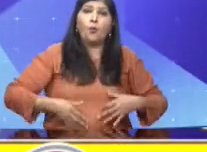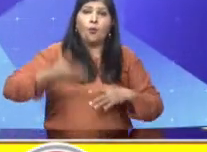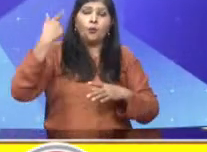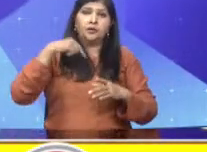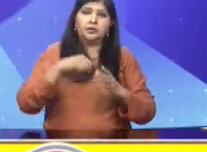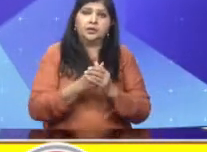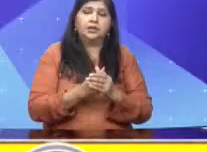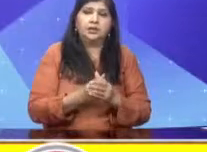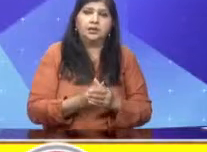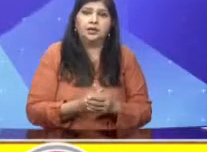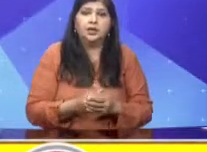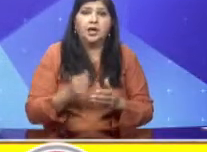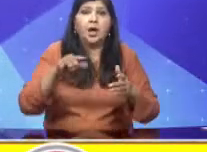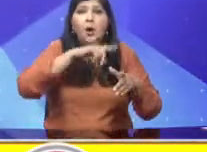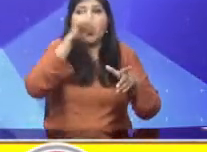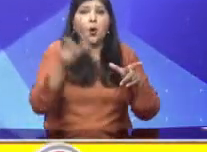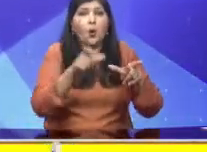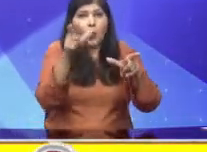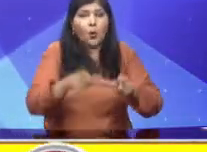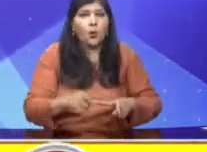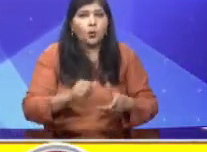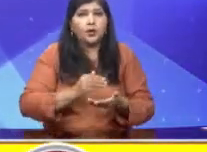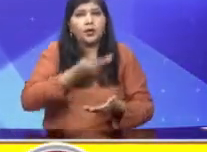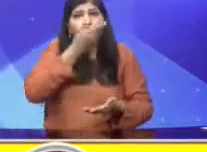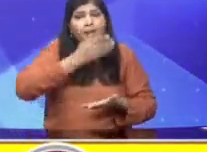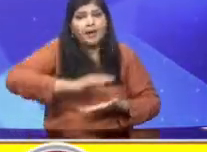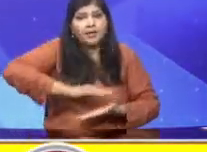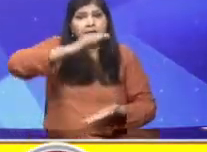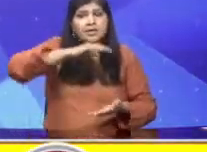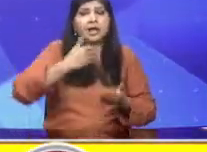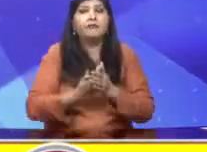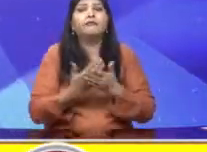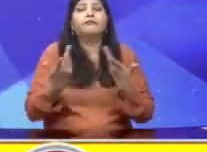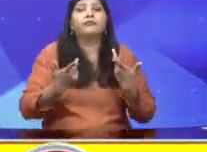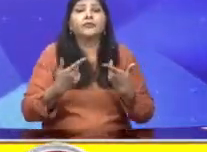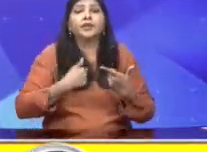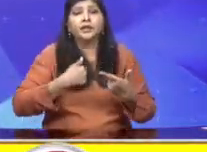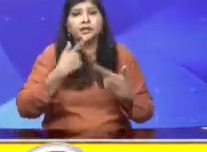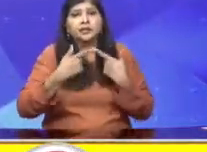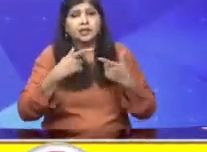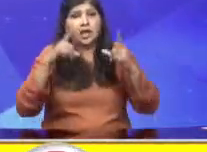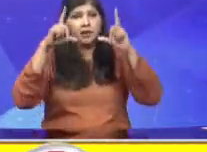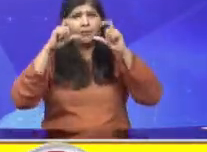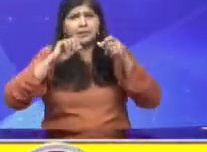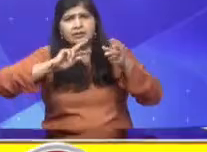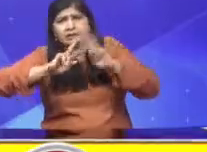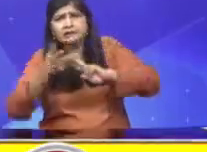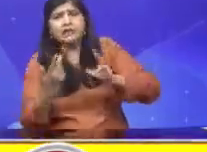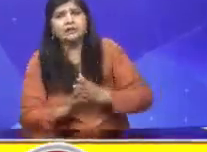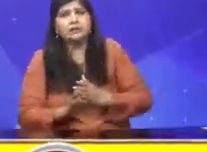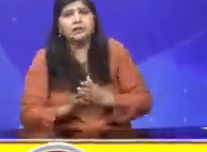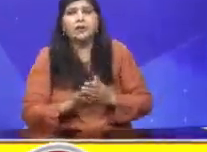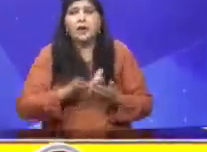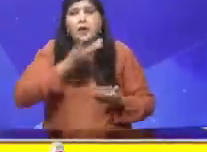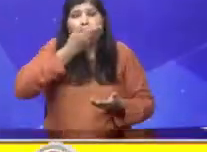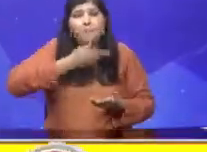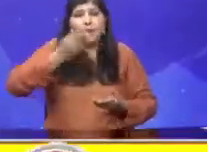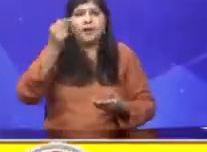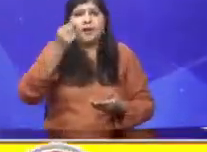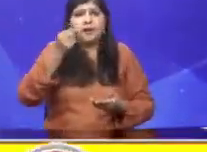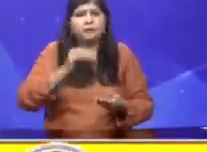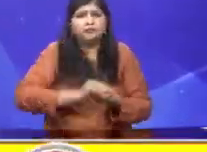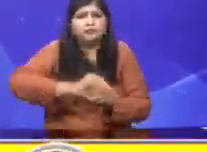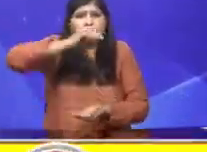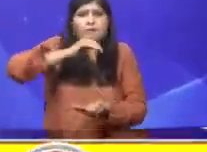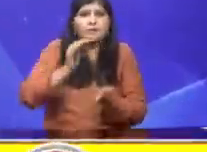अब जनभागीदारी से जल सवरक्षन इस मंत्र ने वहां की तस्वीर बदन दी है। पानी की एक